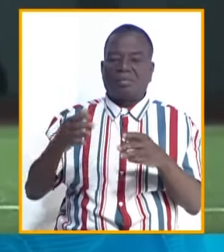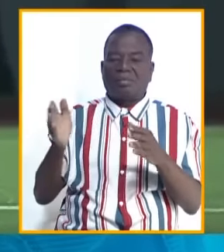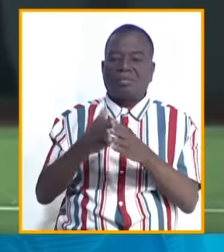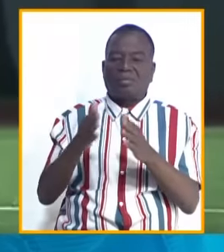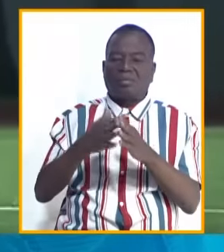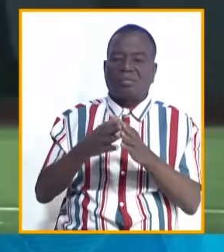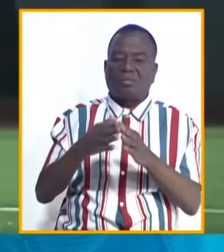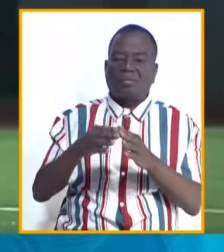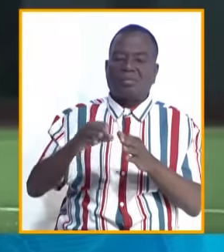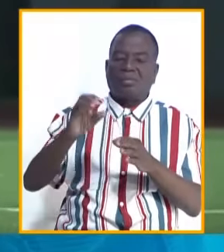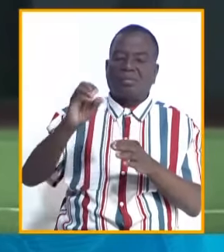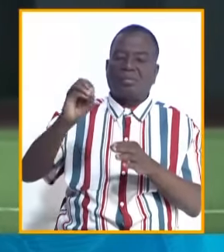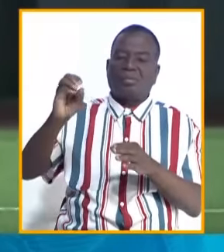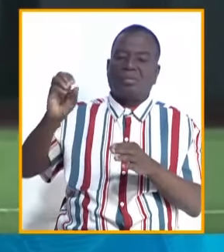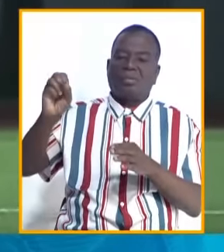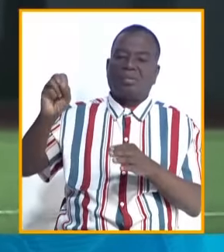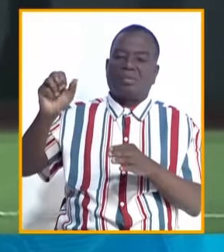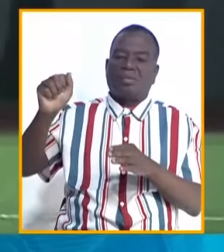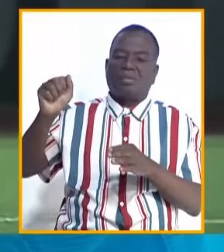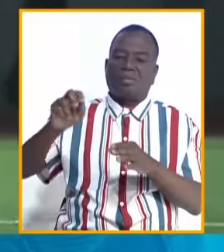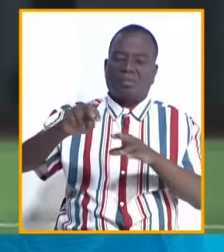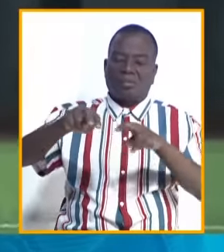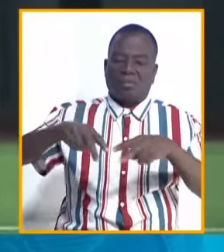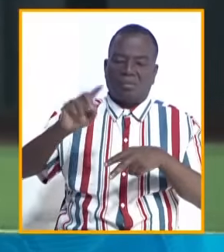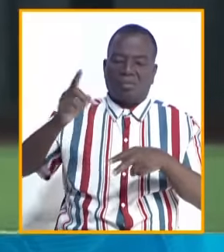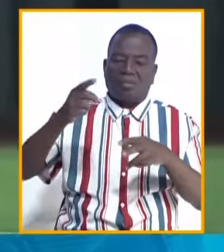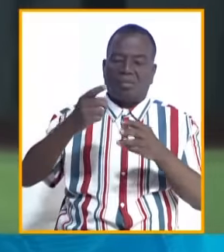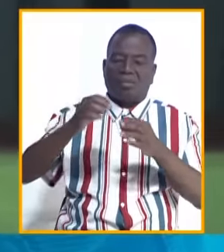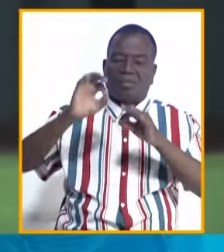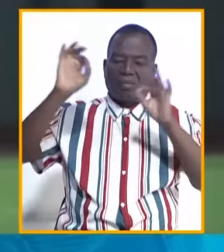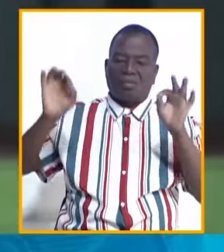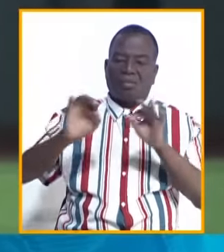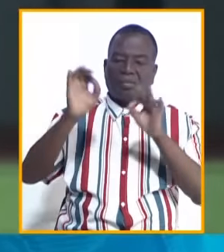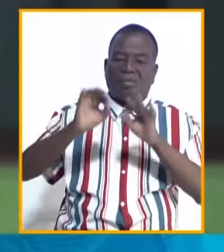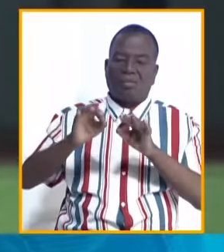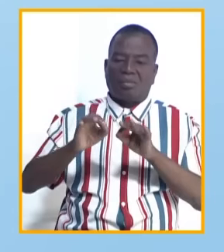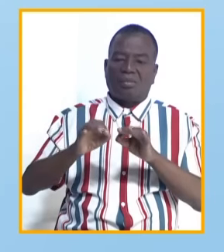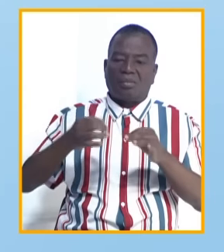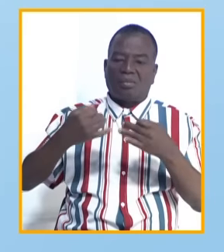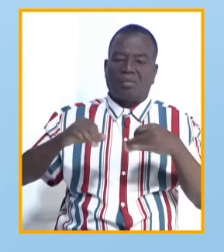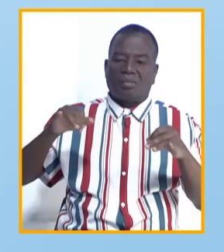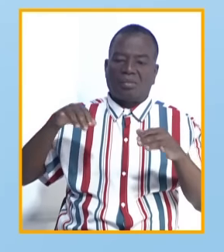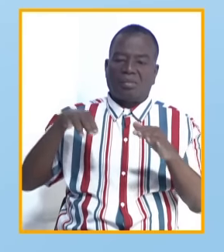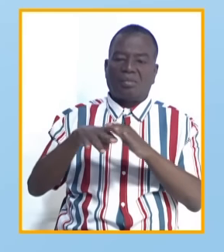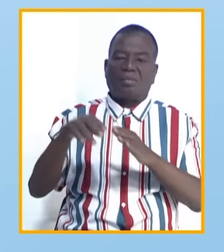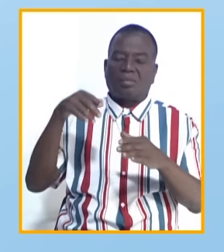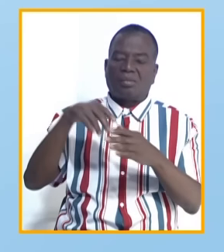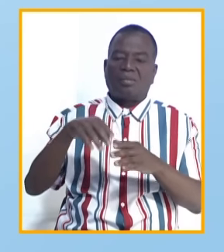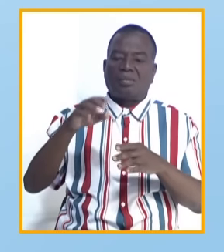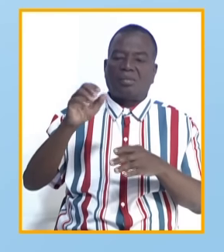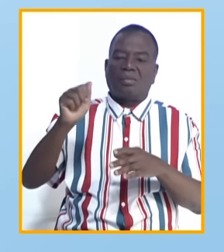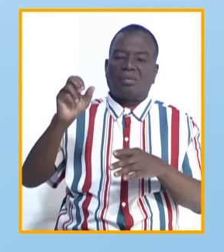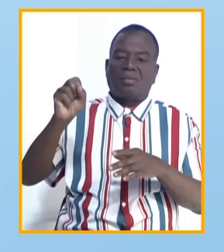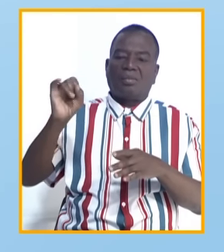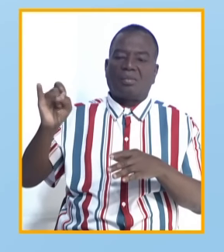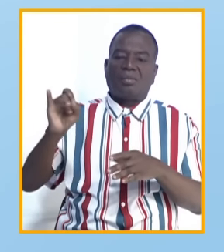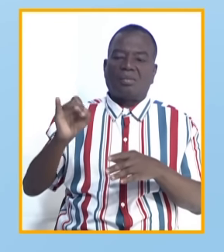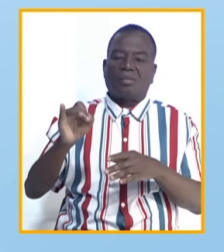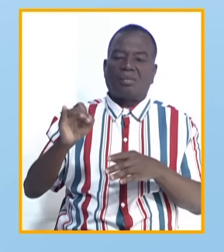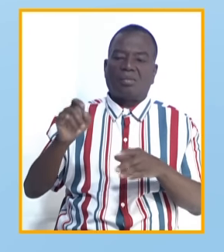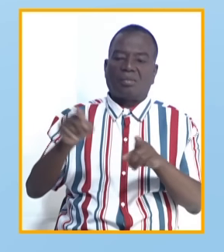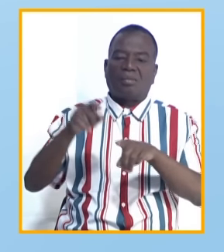et Isaac Ako sur ce pénalty en fin de match. Dans les autres rencontres, le promu Oza, à la recherche de sa première victoire